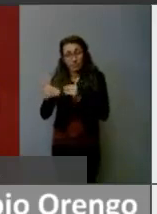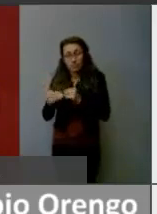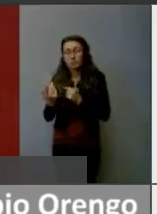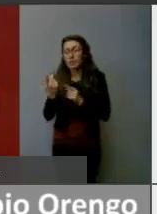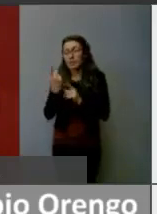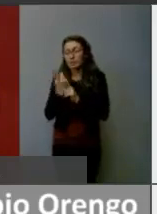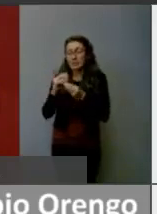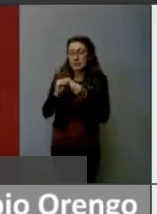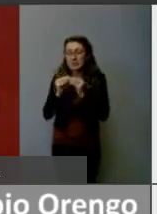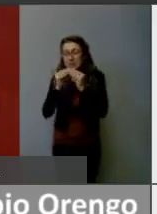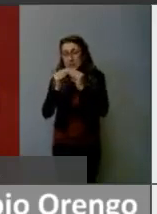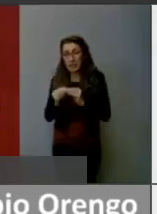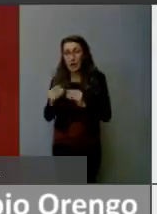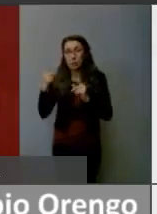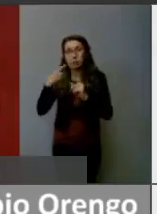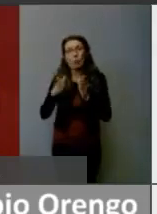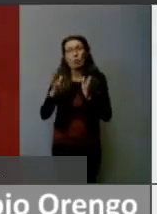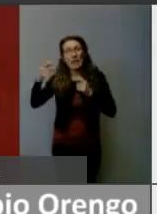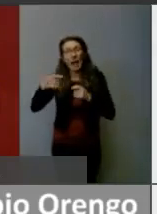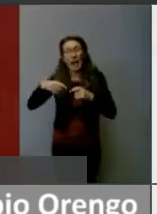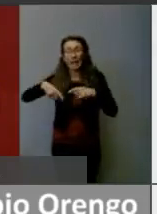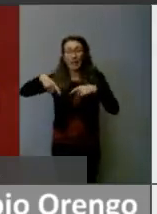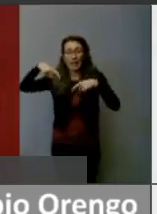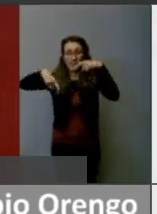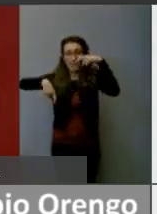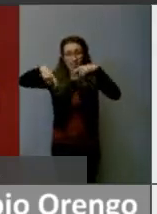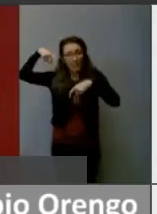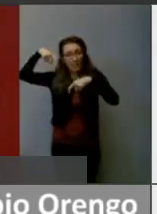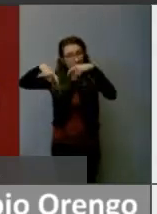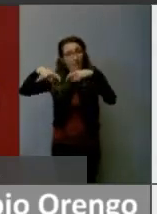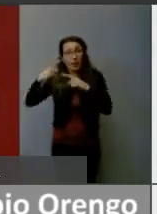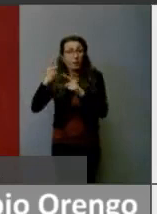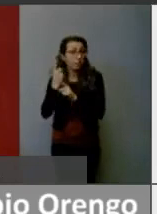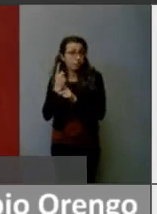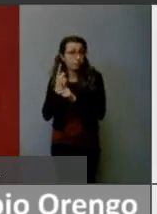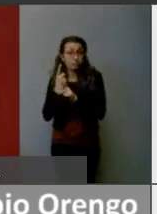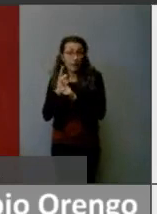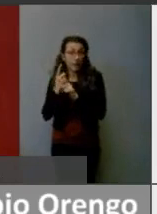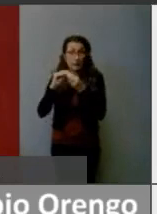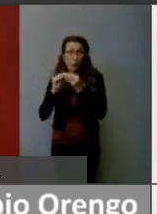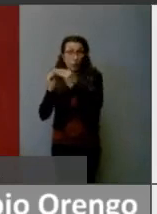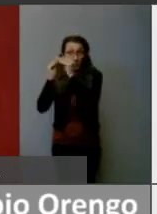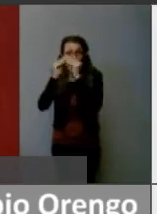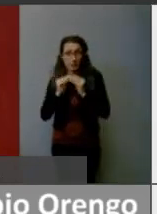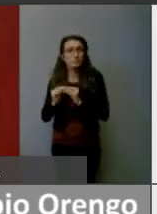meccaniche, della sala macchine e tutte le opere civili. Di fatto occorre